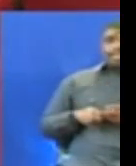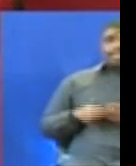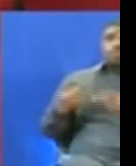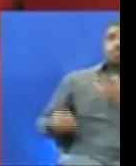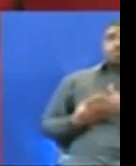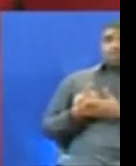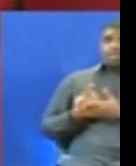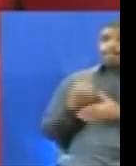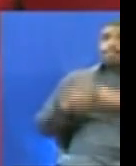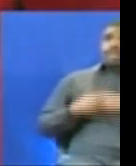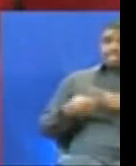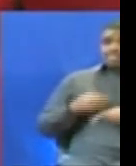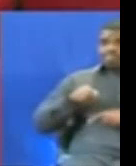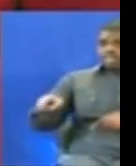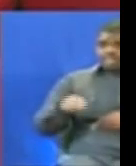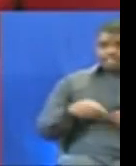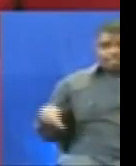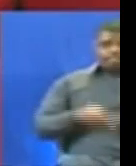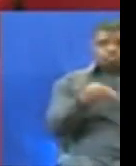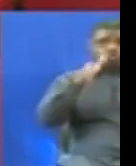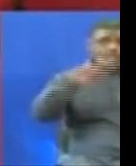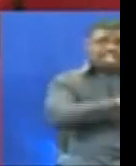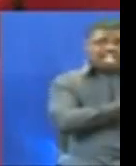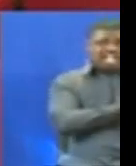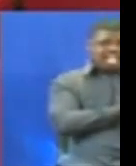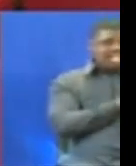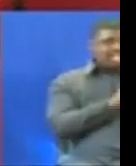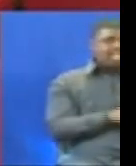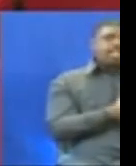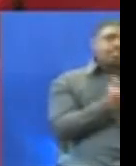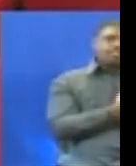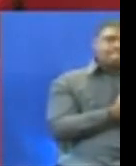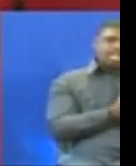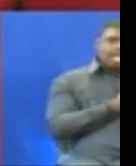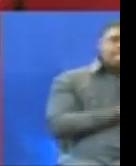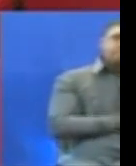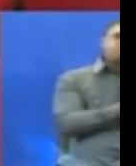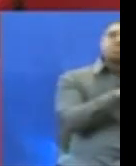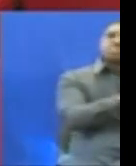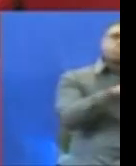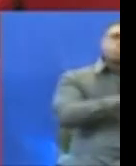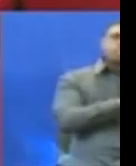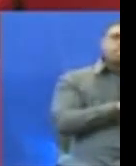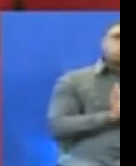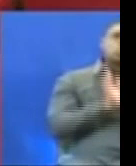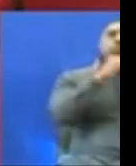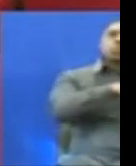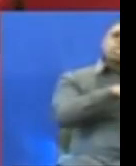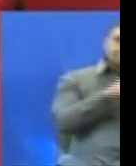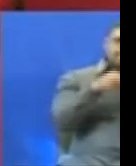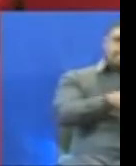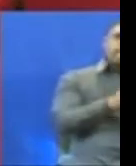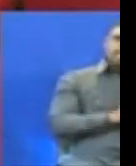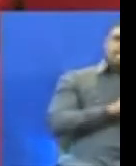na mradi unaoendelea pale inaonekana kwamba mto unakuwa unajaa, kwa hiyo inawezekana kivuko hiki kisiendelee kutumika, basi tuweke daraja badala ya kuendelea